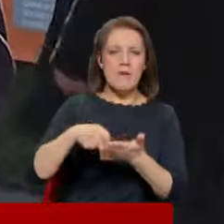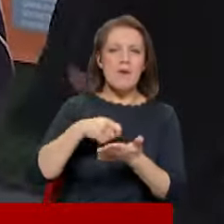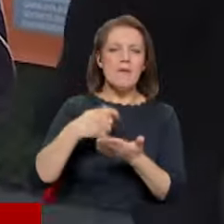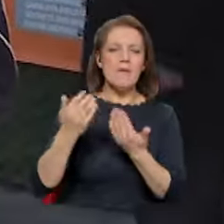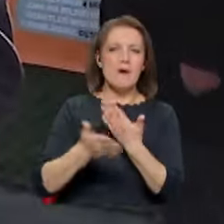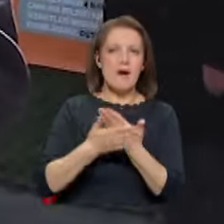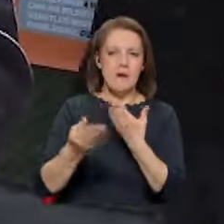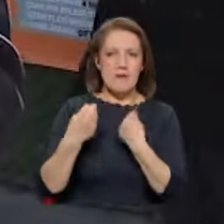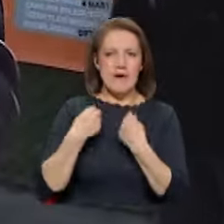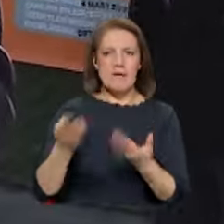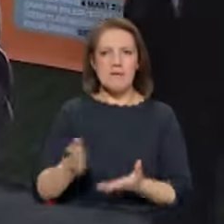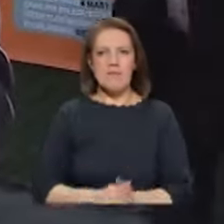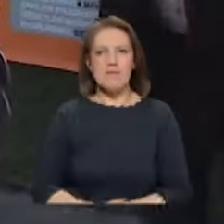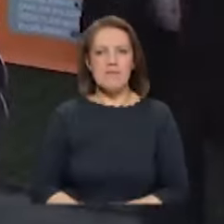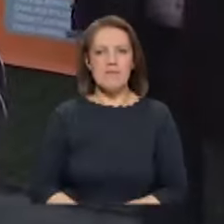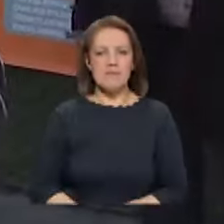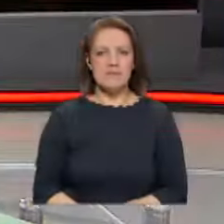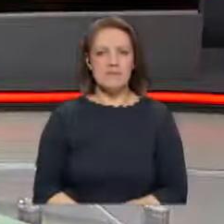Ya da Karşıyaka mezarlığı.